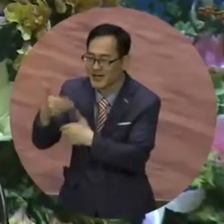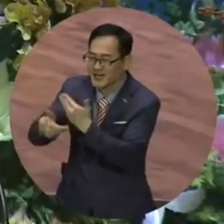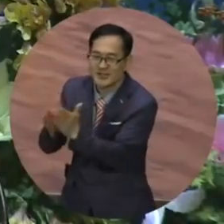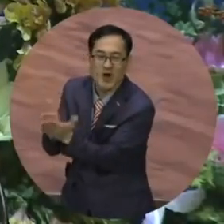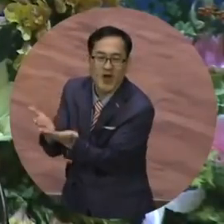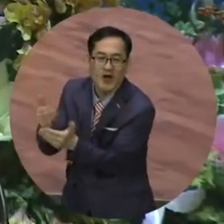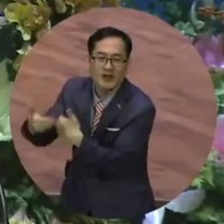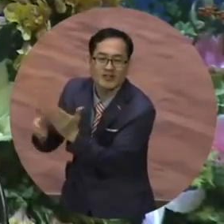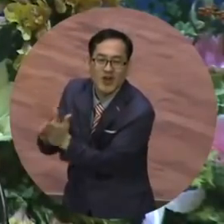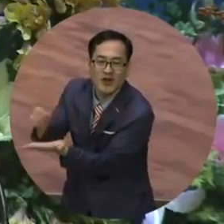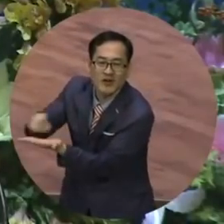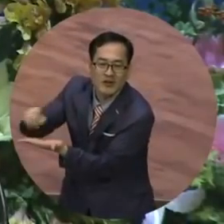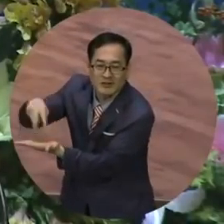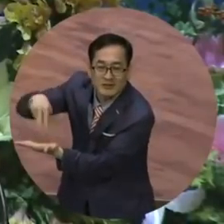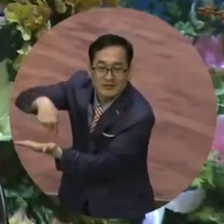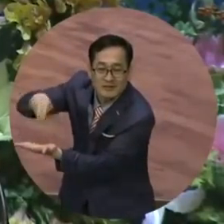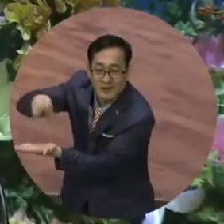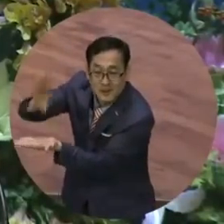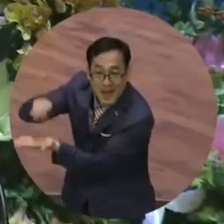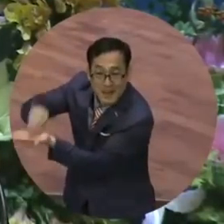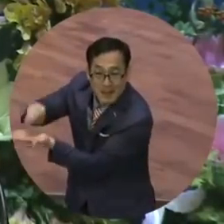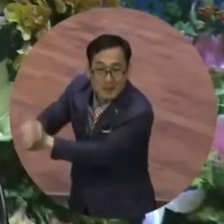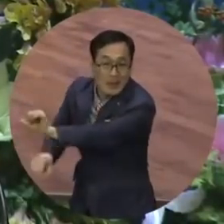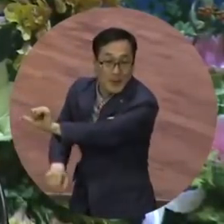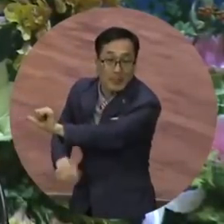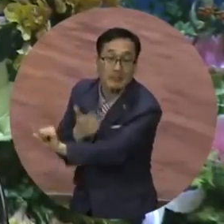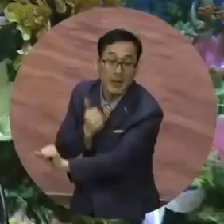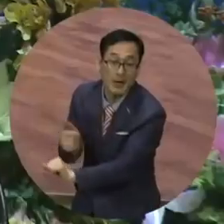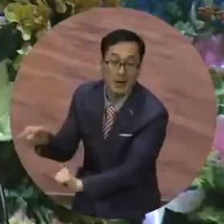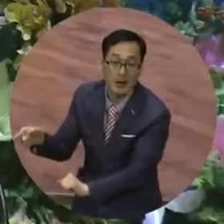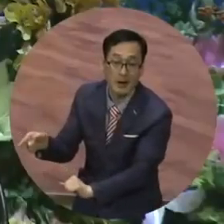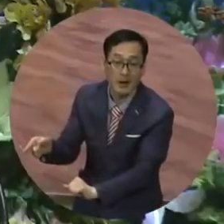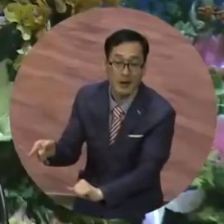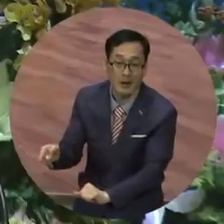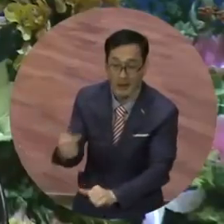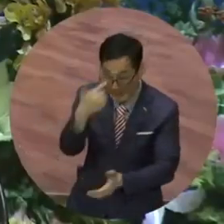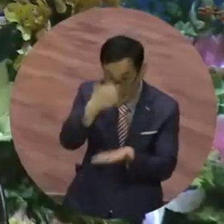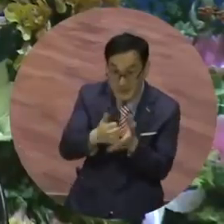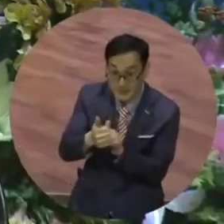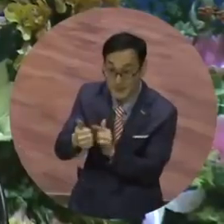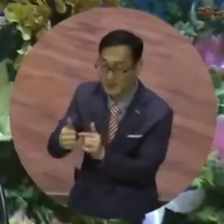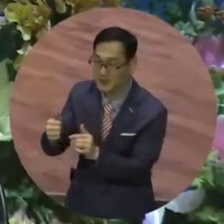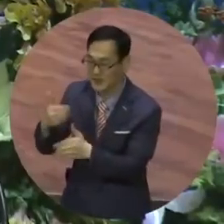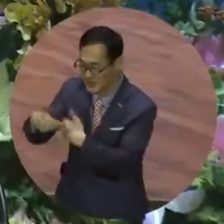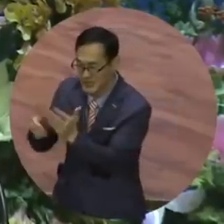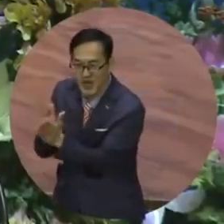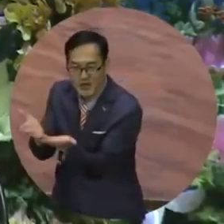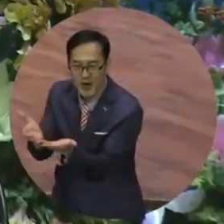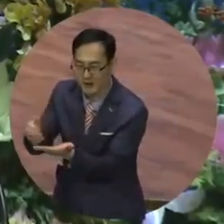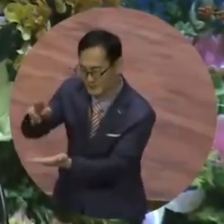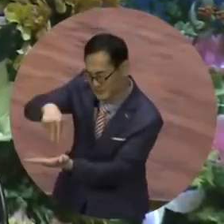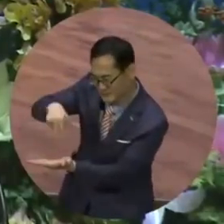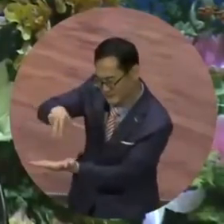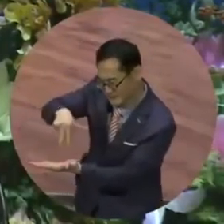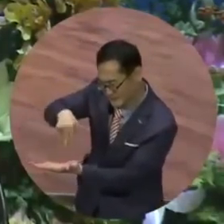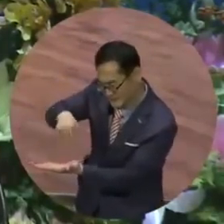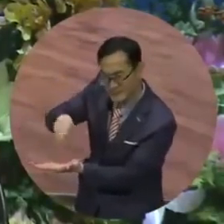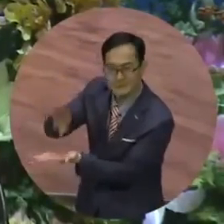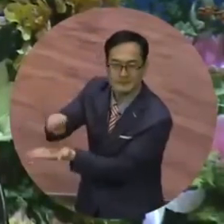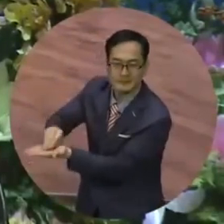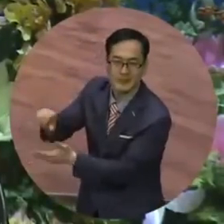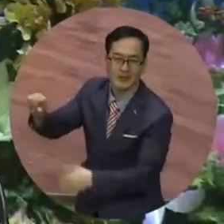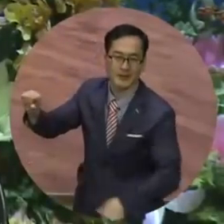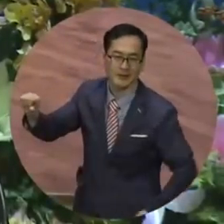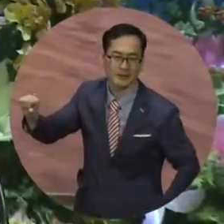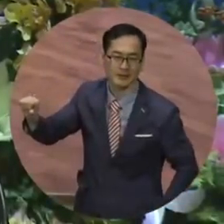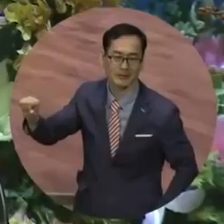또 한 번도 통독 안 했잖아. 그분은 진리 찾으려고 내가 진리 찾는 날 불교 떠날 것인데 진리를